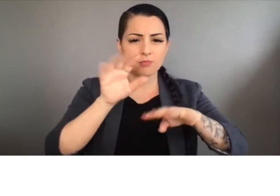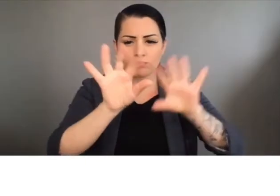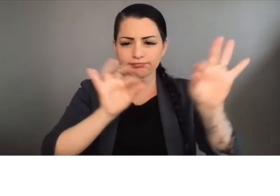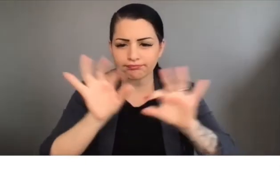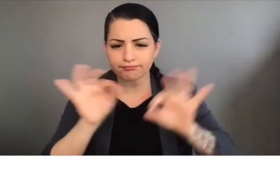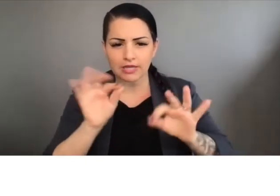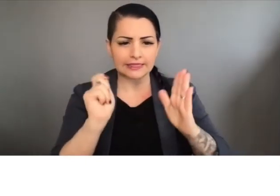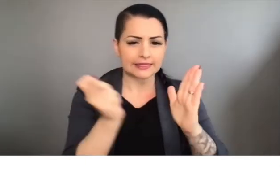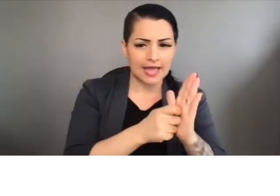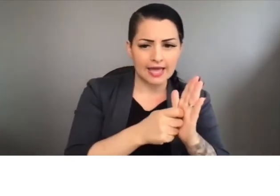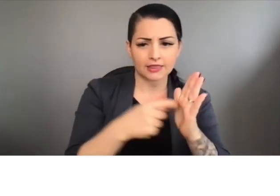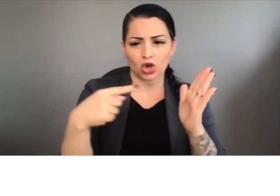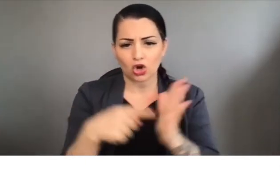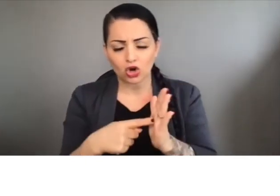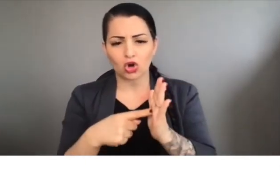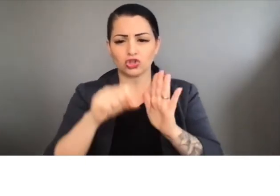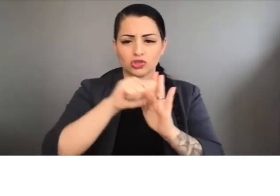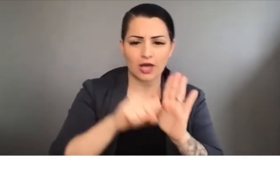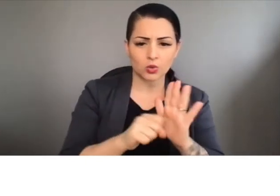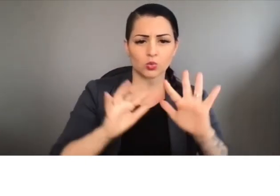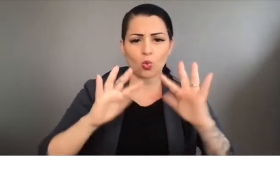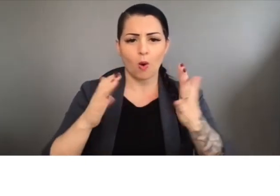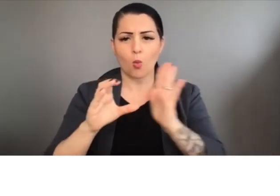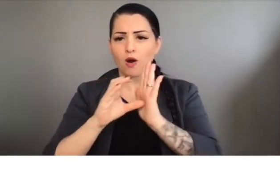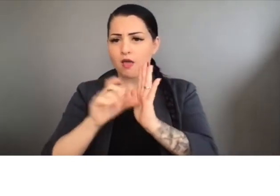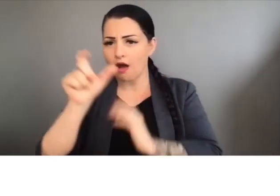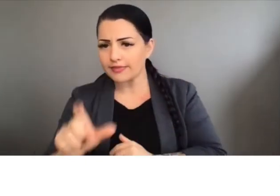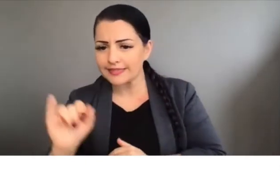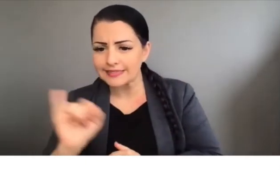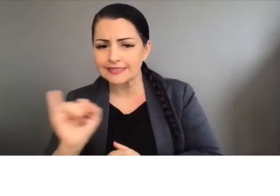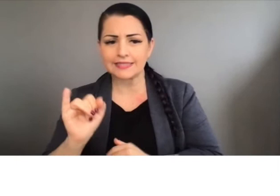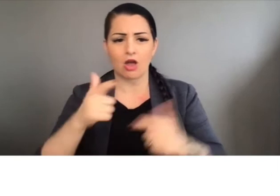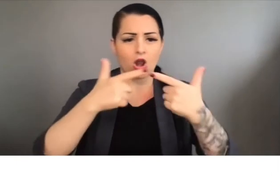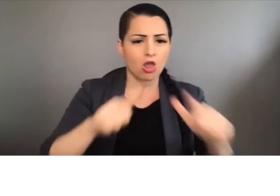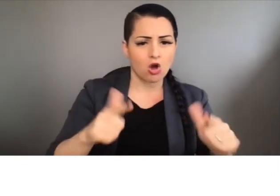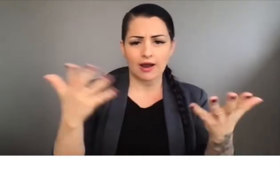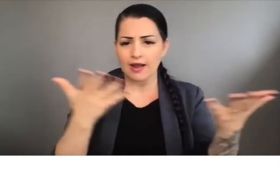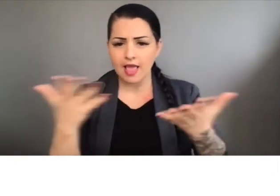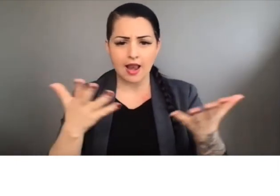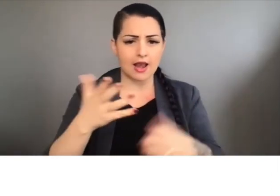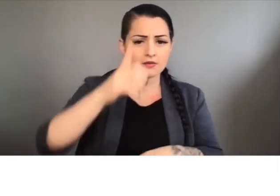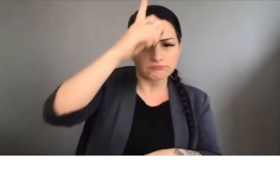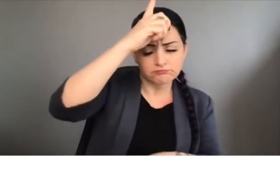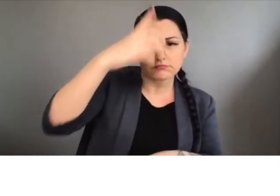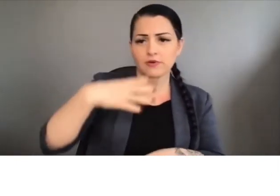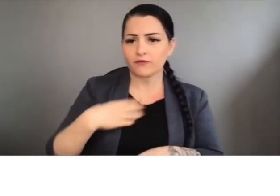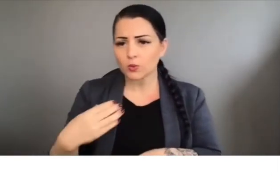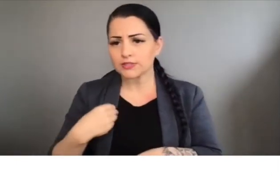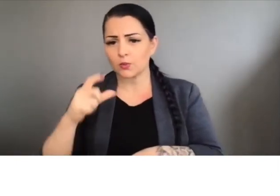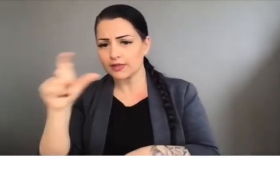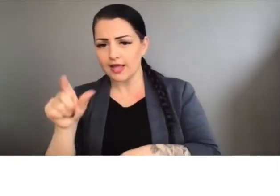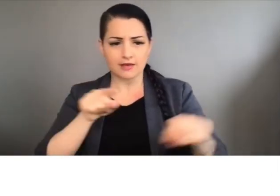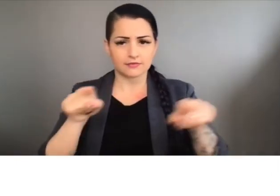L'interface peut être organisée via des filtres, par date, statut, par client, par langue, que ce soit français, allemand, italien